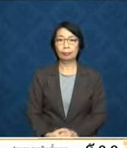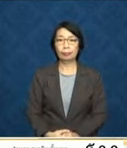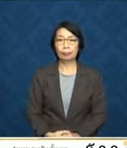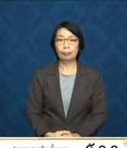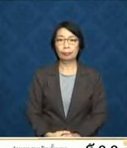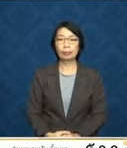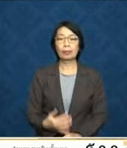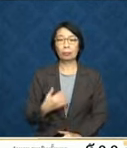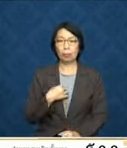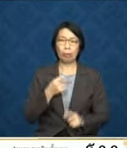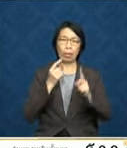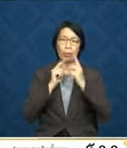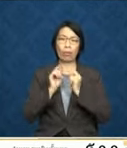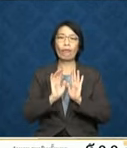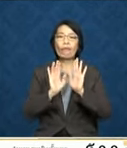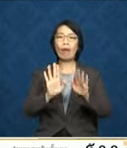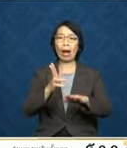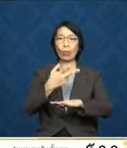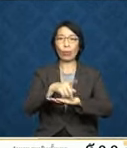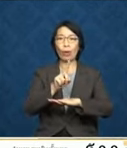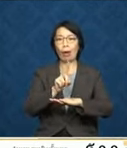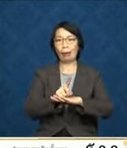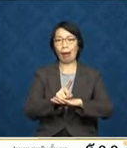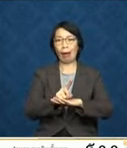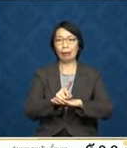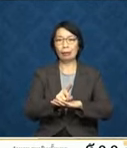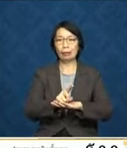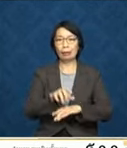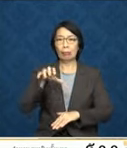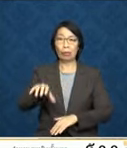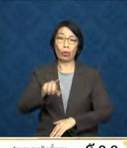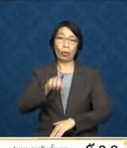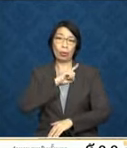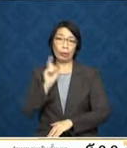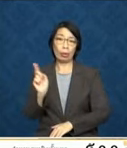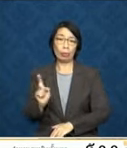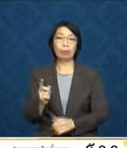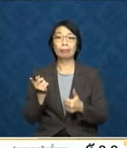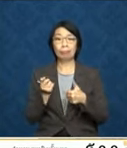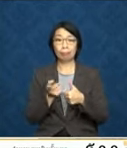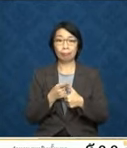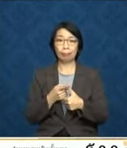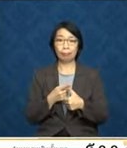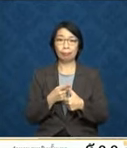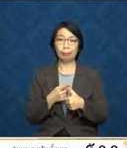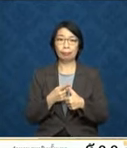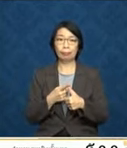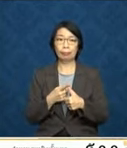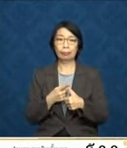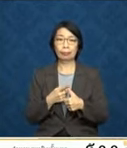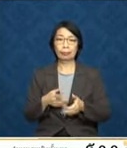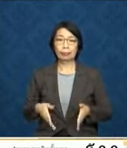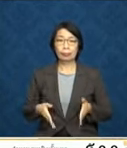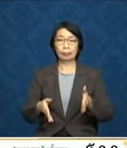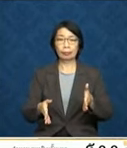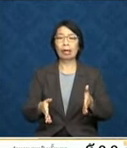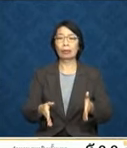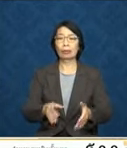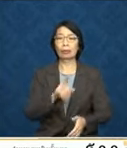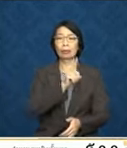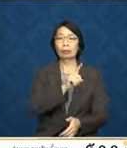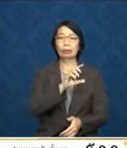มมีข้อหารือผ่านท่านประธานไปยังหน่วยงานที่เกี่ยวข้องดังนี้ครับ 1. ทางหลวงแผ่นดินหมายเลข109ซึ่ง